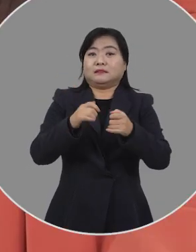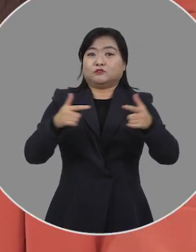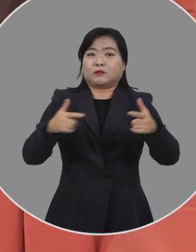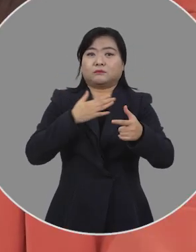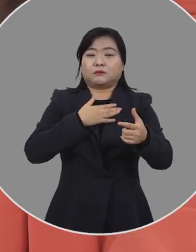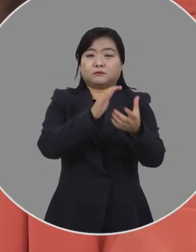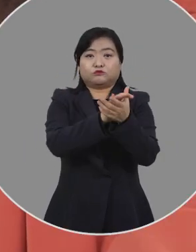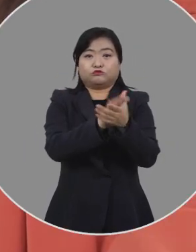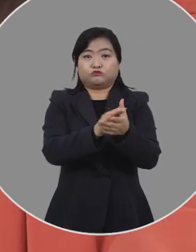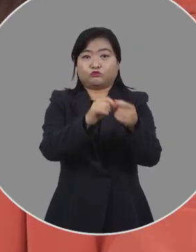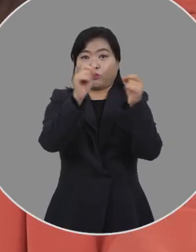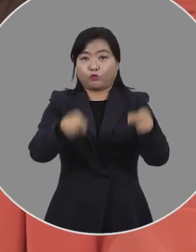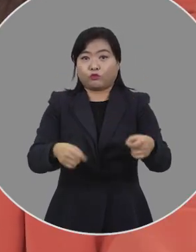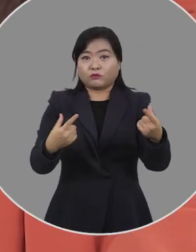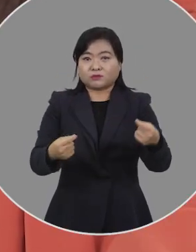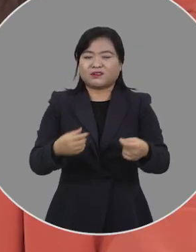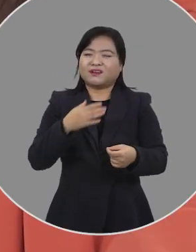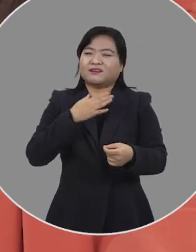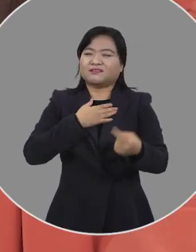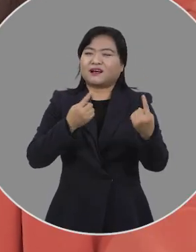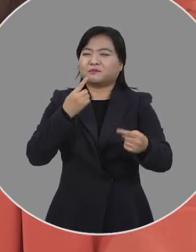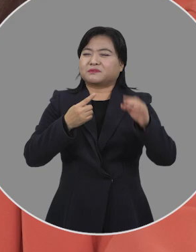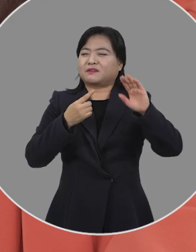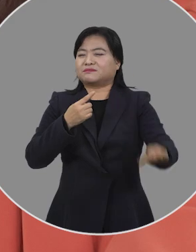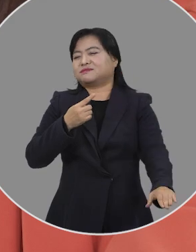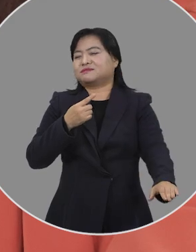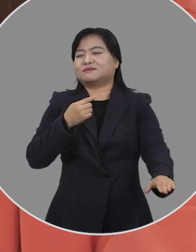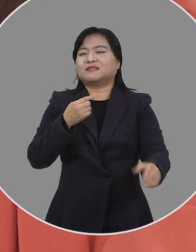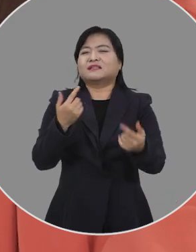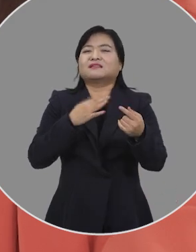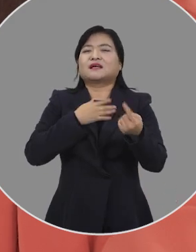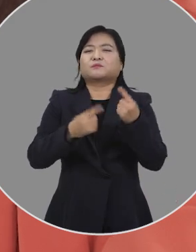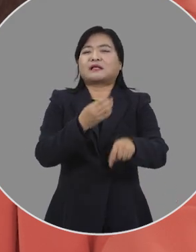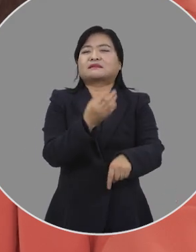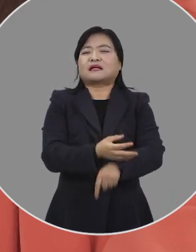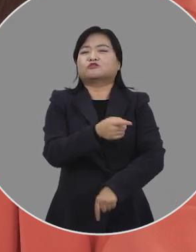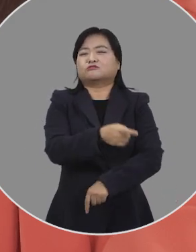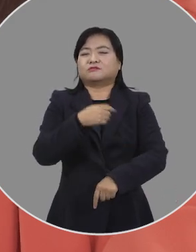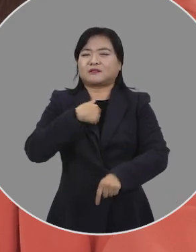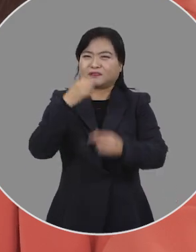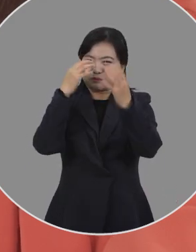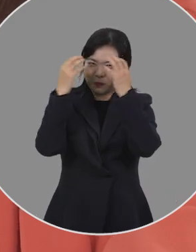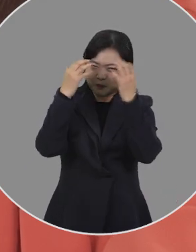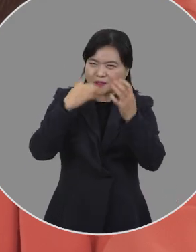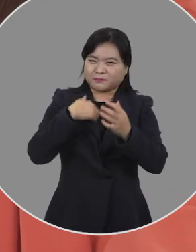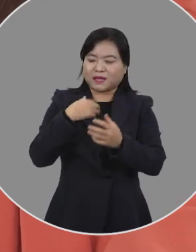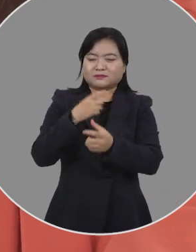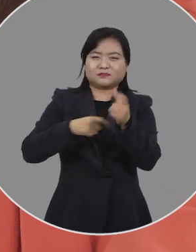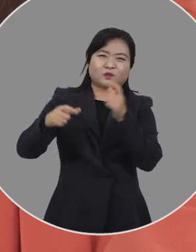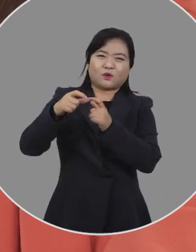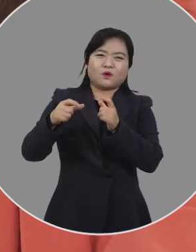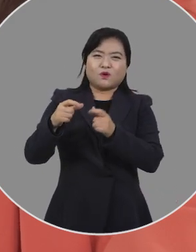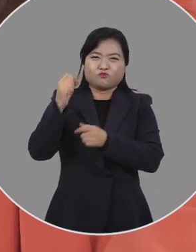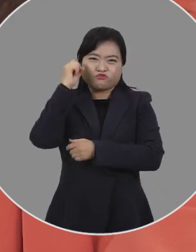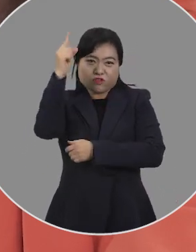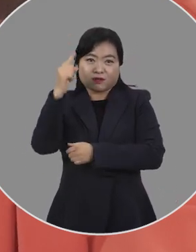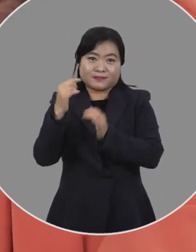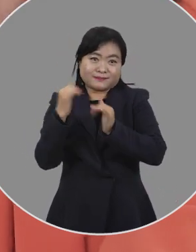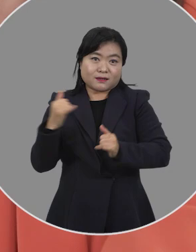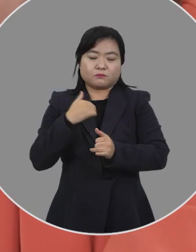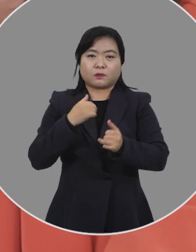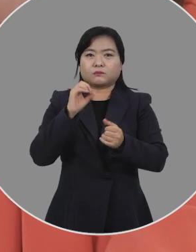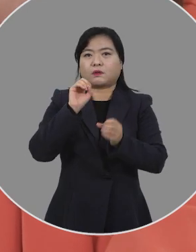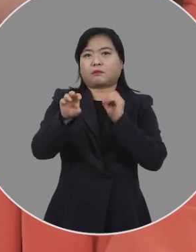자기 동료에 대해서도 얘네들은 나보다는 조금 단순한 존재고 나는 좀 더 복잡하고 오묘한 존재라는 생각을 가지고 있는 것처럼